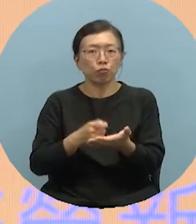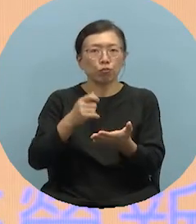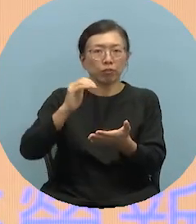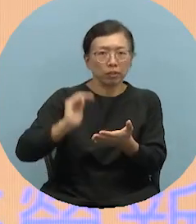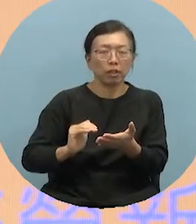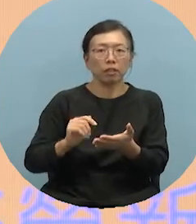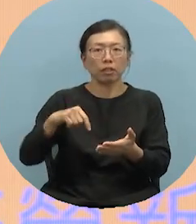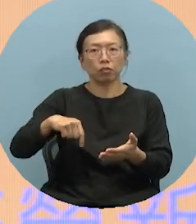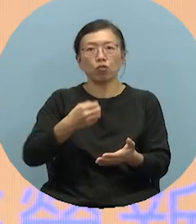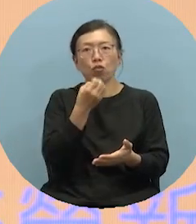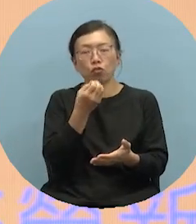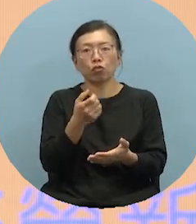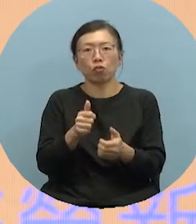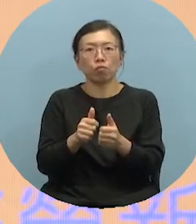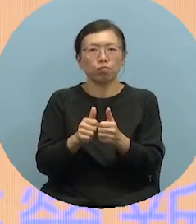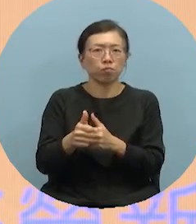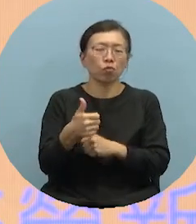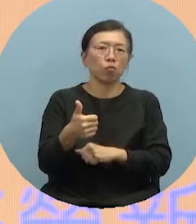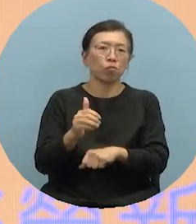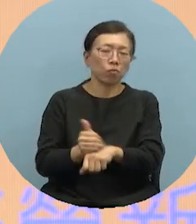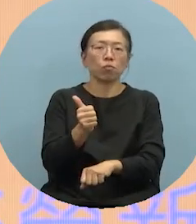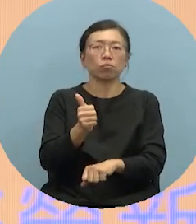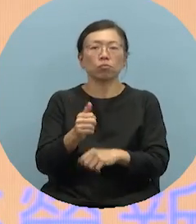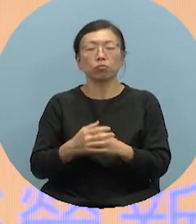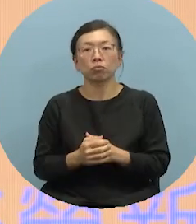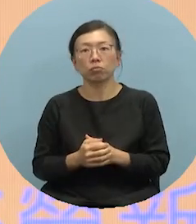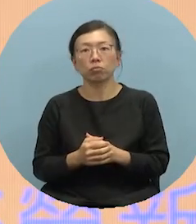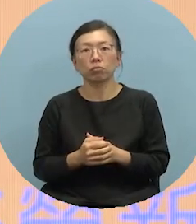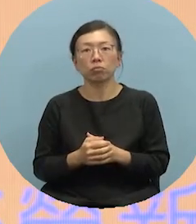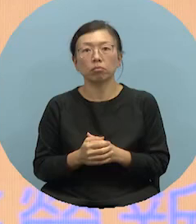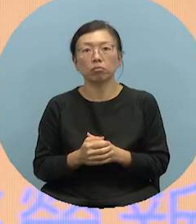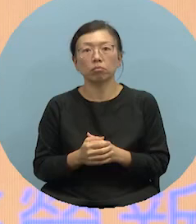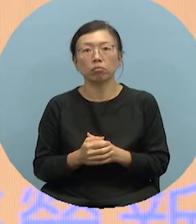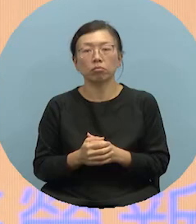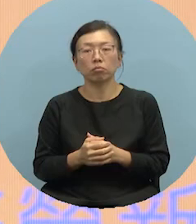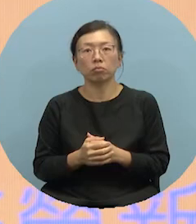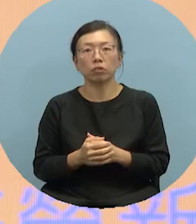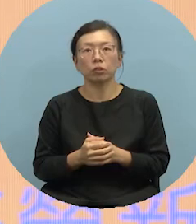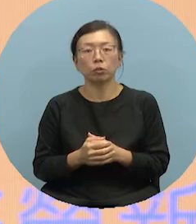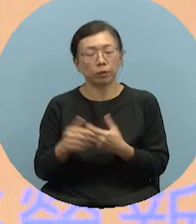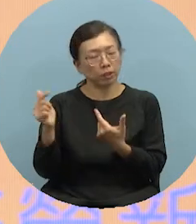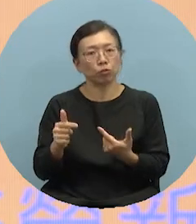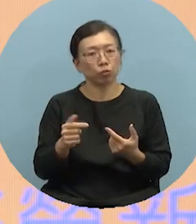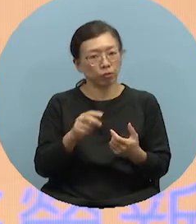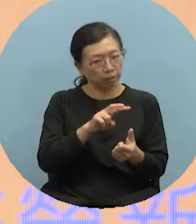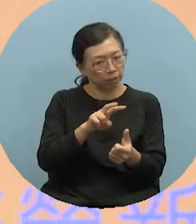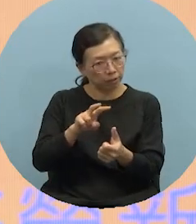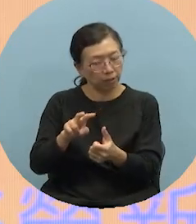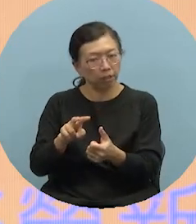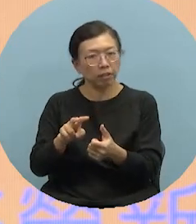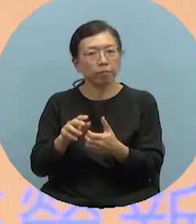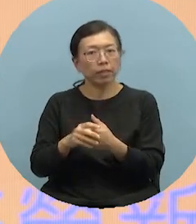嘅競爭優勢嚟嘅。咁我哋覺得咧，就我哋留意觀察住方案，我哋要研